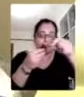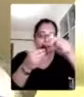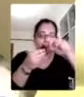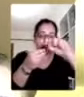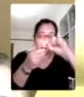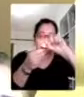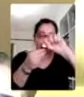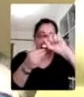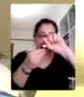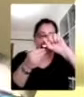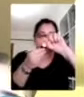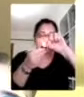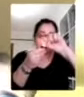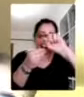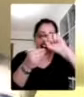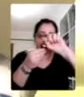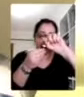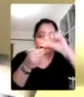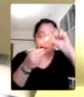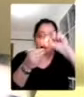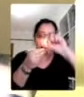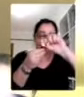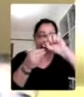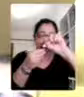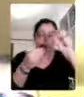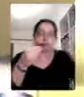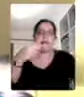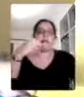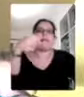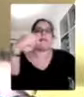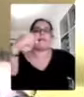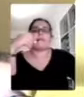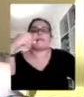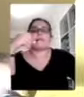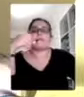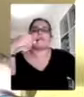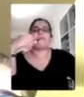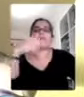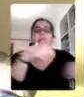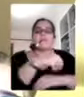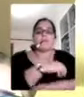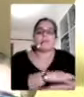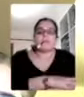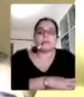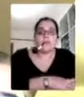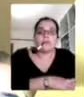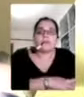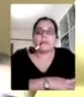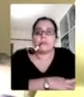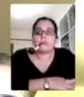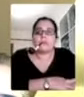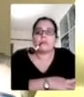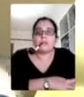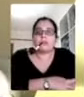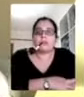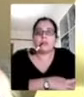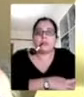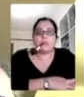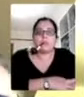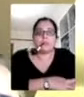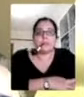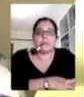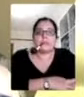gittim, uğraştık biraz. Şimdi aksesuar getirmeye kalktığınız zaman tabii işin yani geriye planda işlevi işin şey yaptırmanız